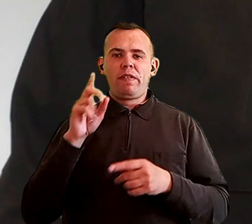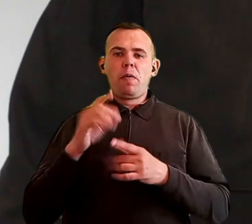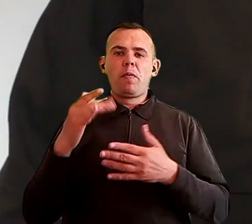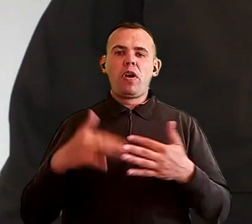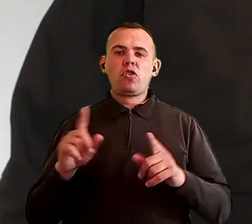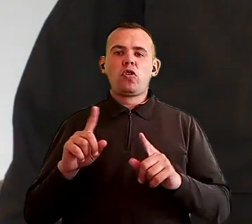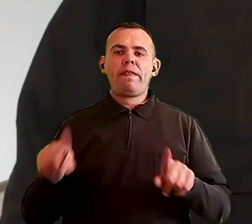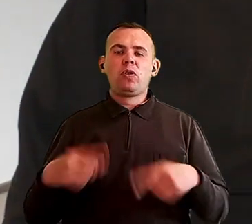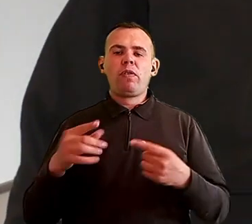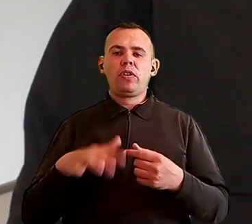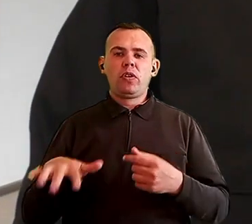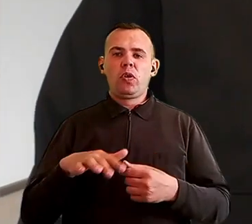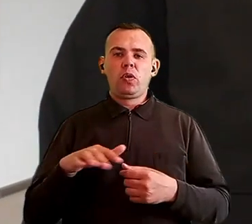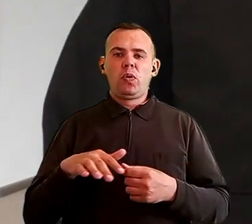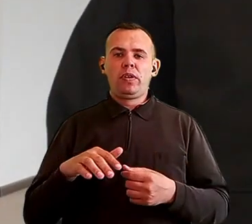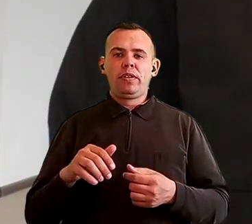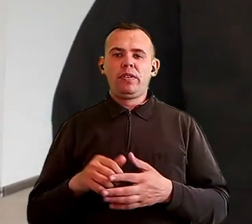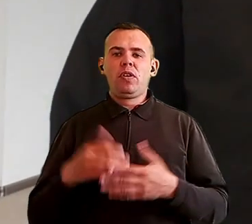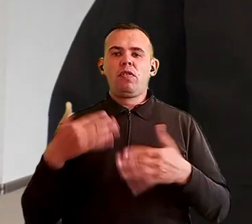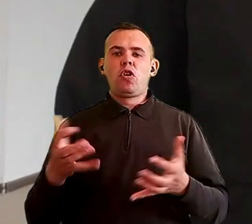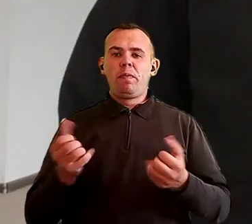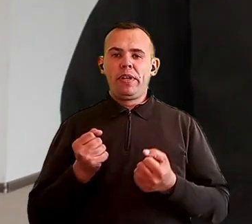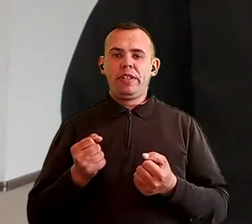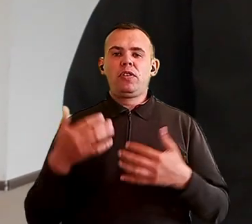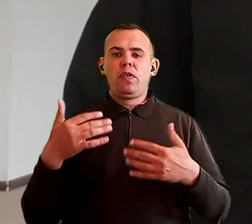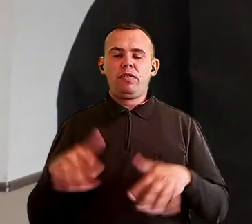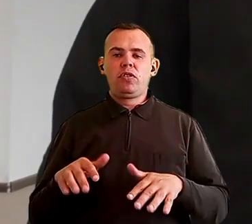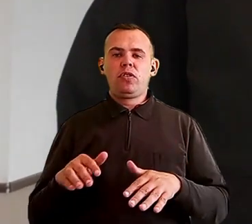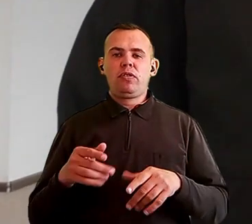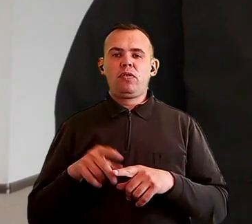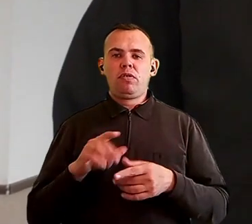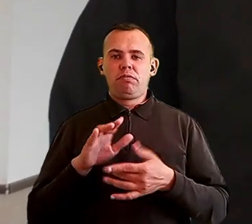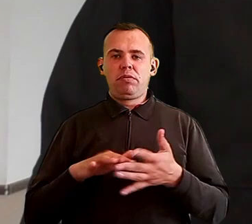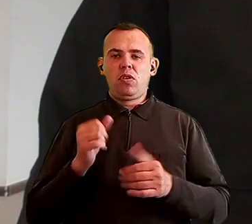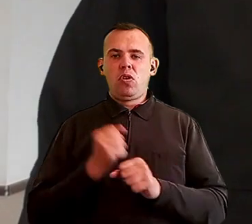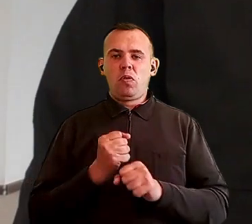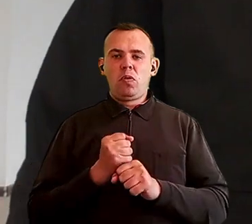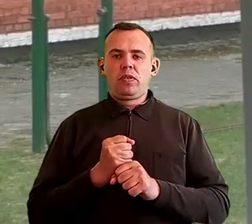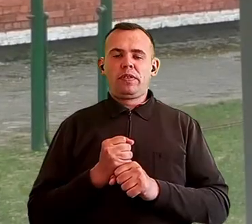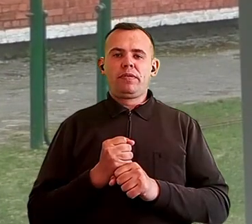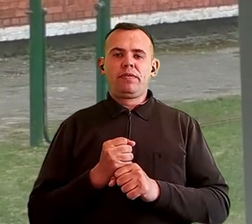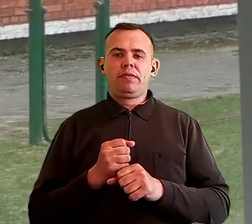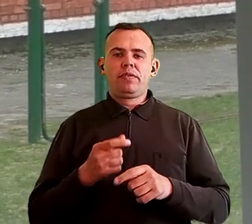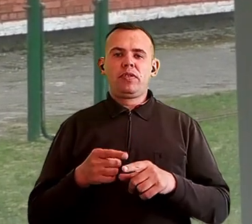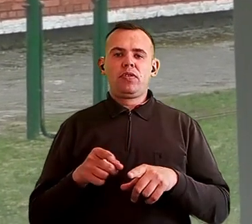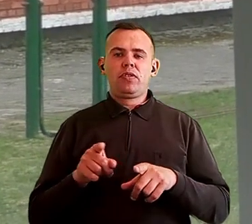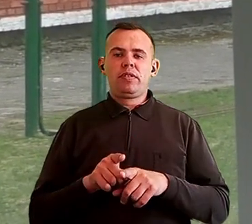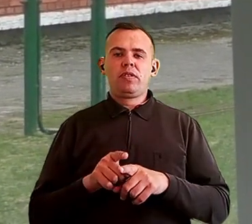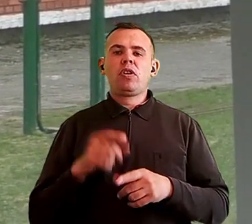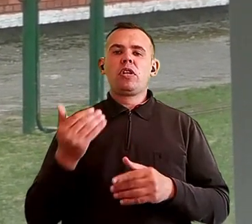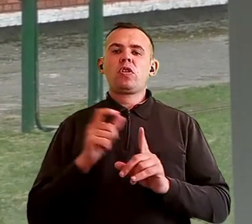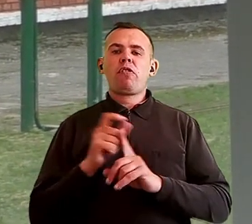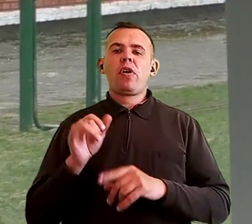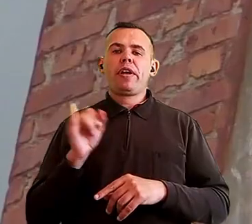території, вона вже прийнята і вже, ви знаєте, такі роботи проводяться і на Чернігівщині, і на Сумщині. За словами Ігоря Табурця,